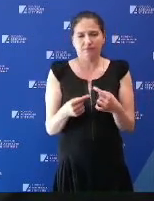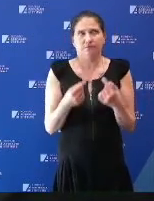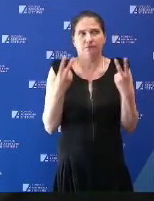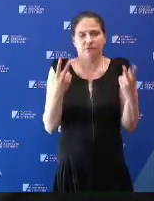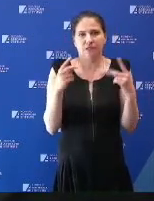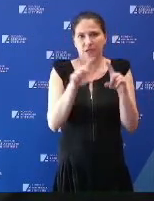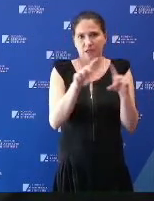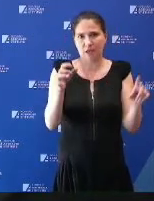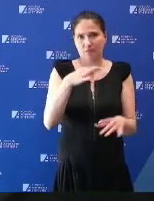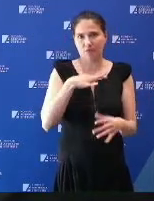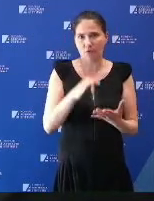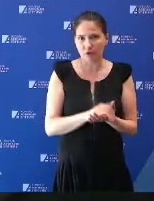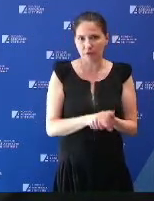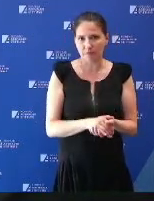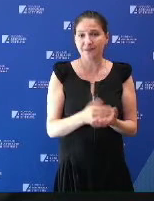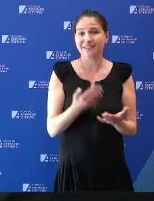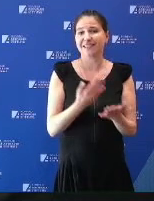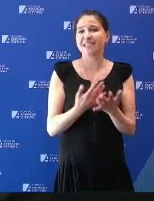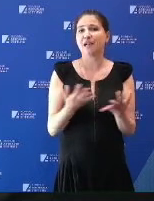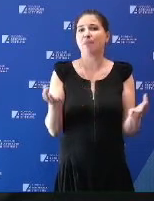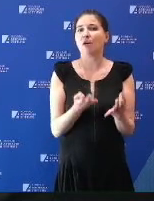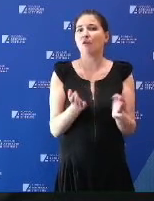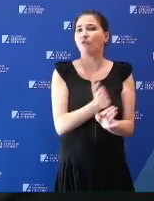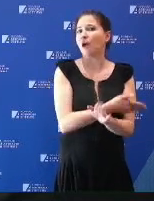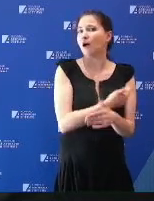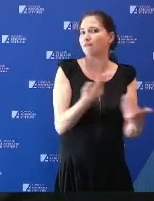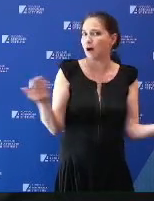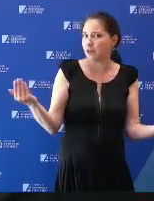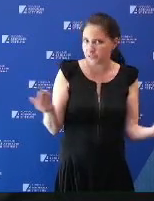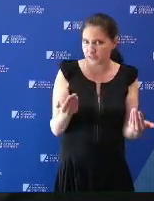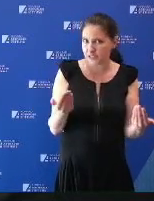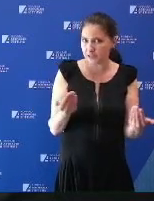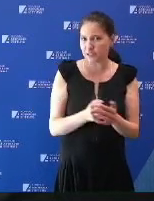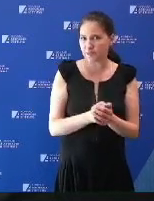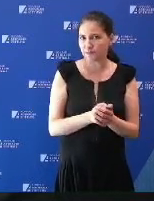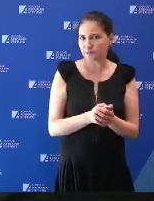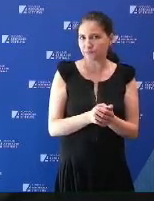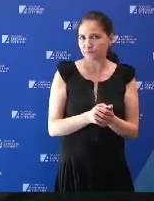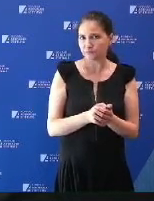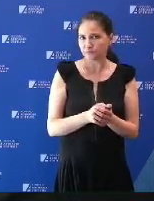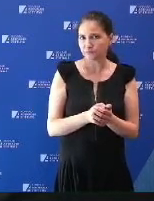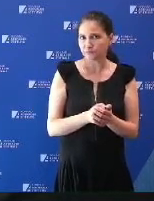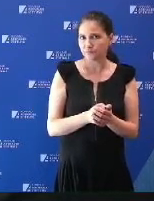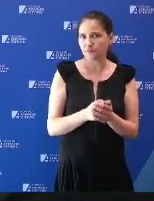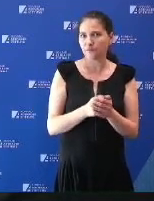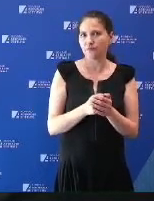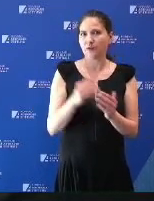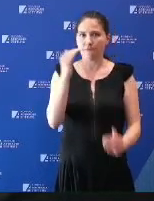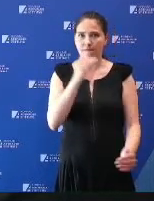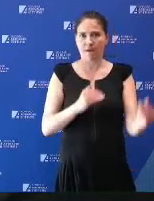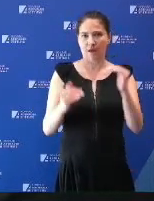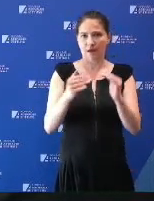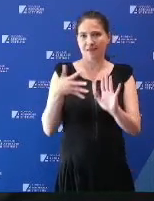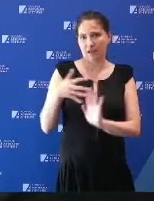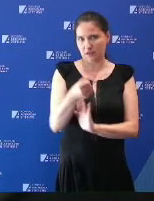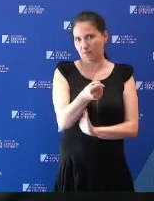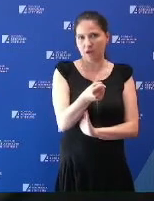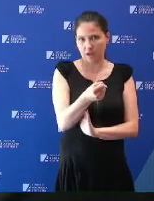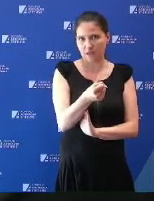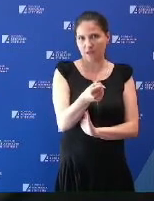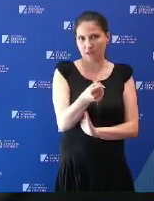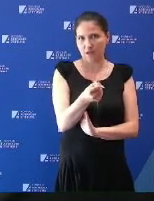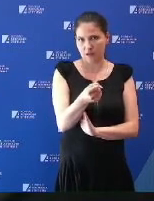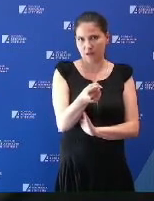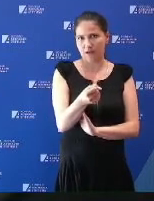und dafür brauchen wir aber auch wirklich, dass wir einen fairen und transparenten Zugang zu